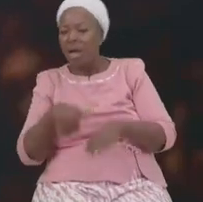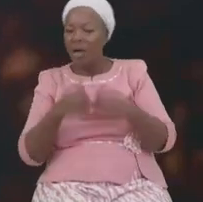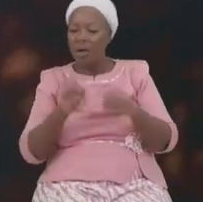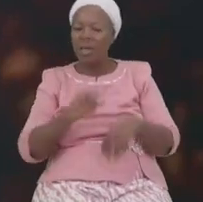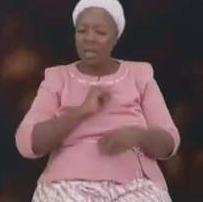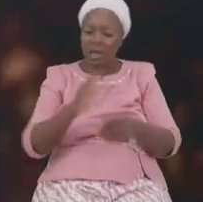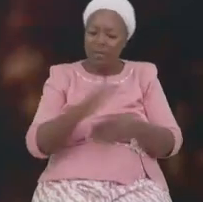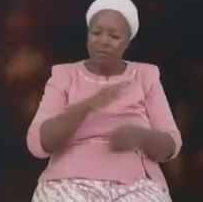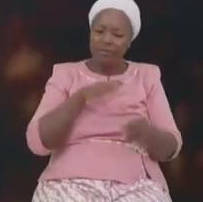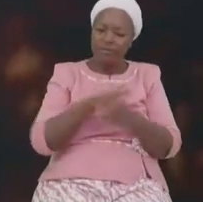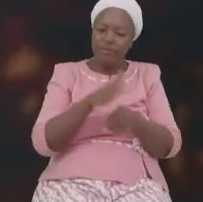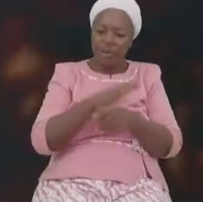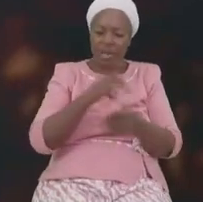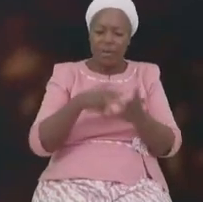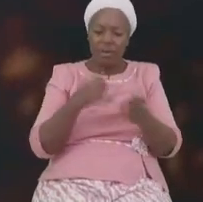mon rôle?